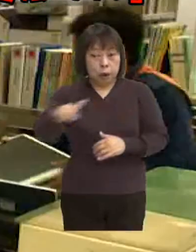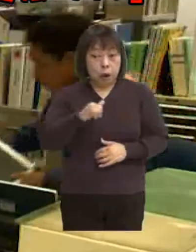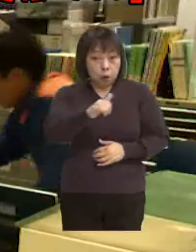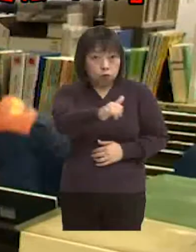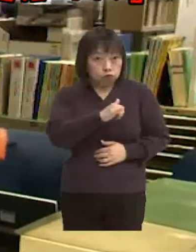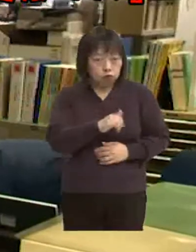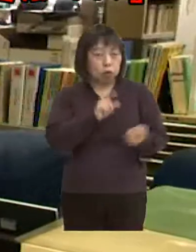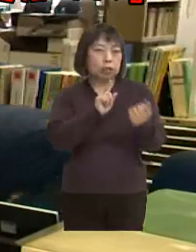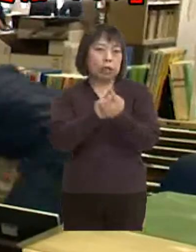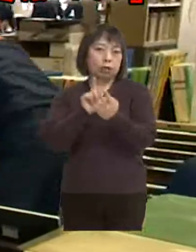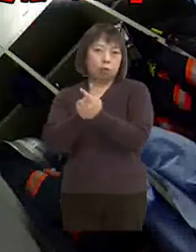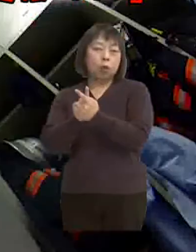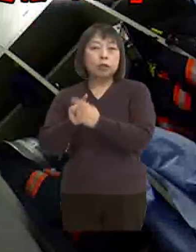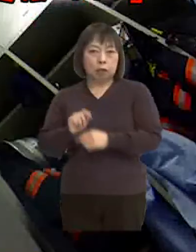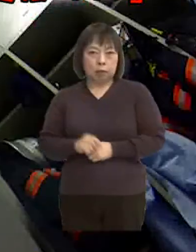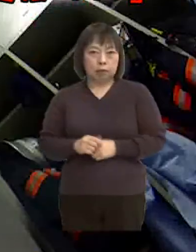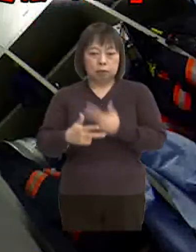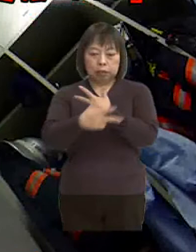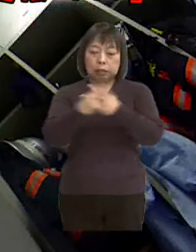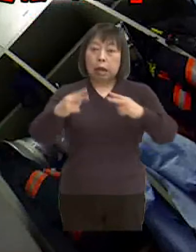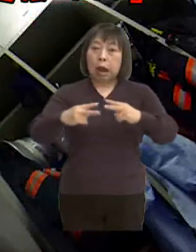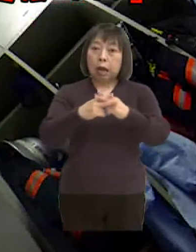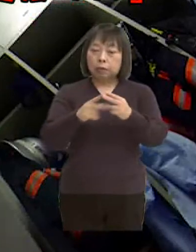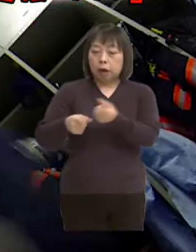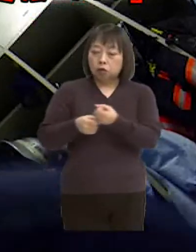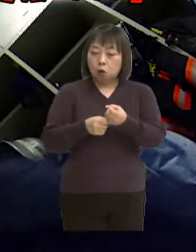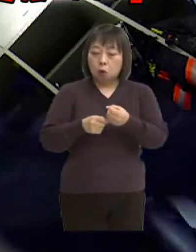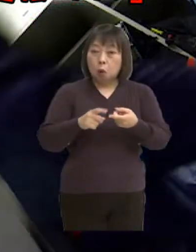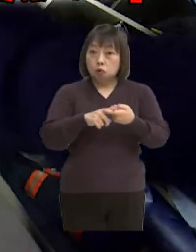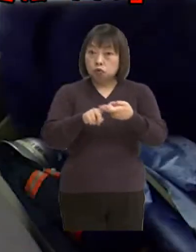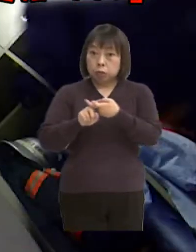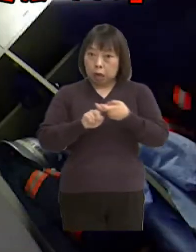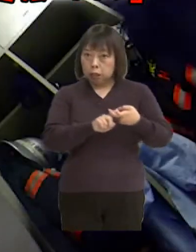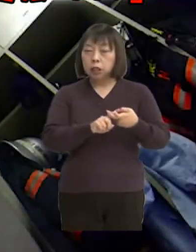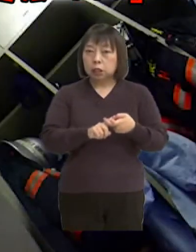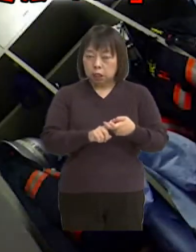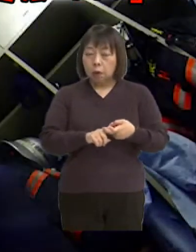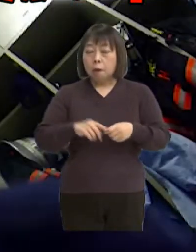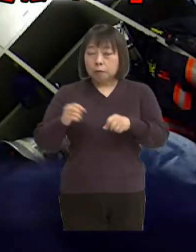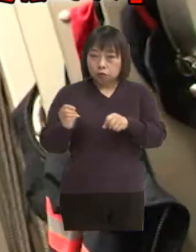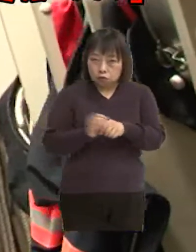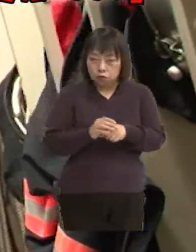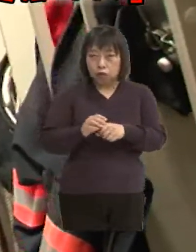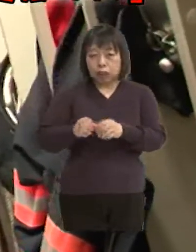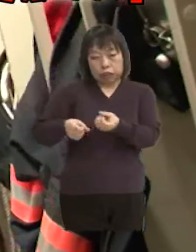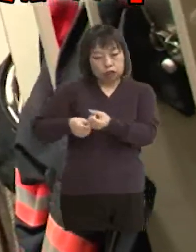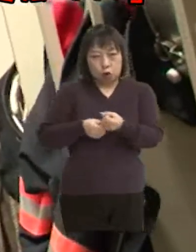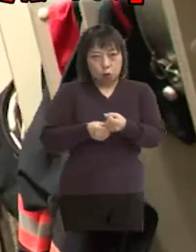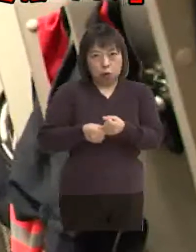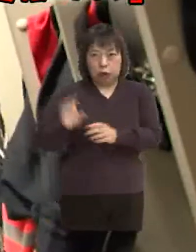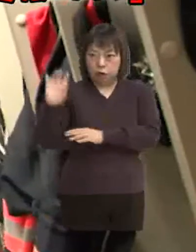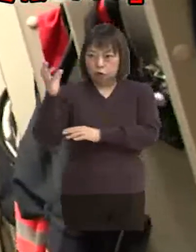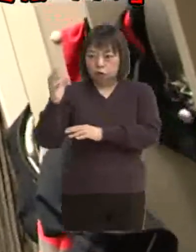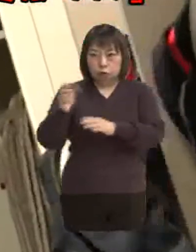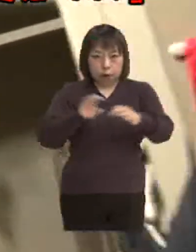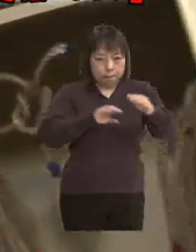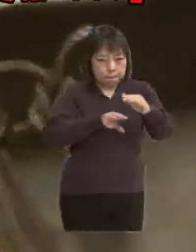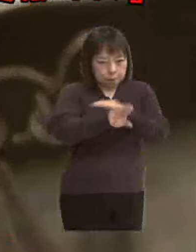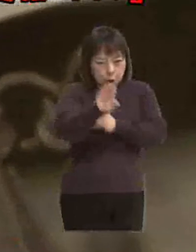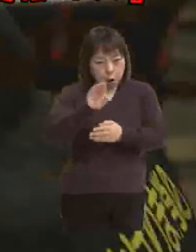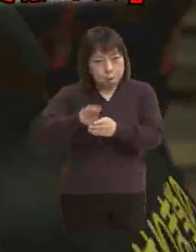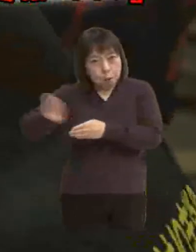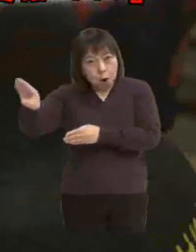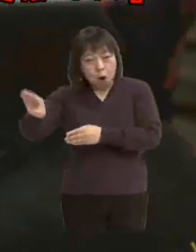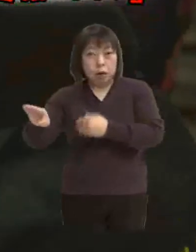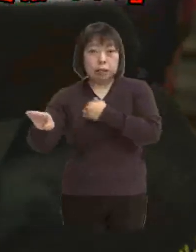ています。北播磨消防組合ではいち早く消防車や救急車が駆けつけることができるように最新